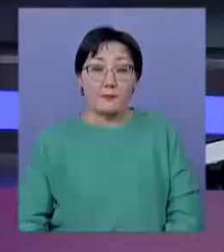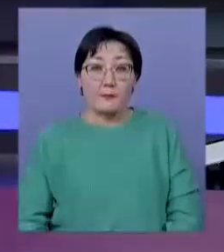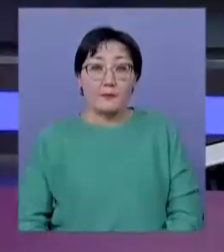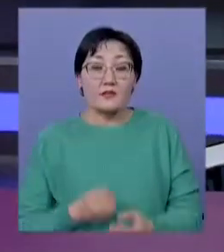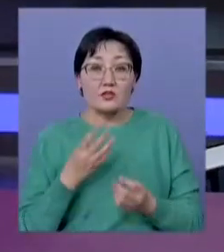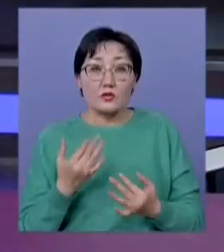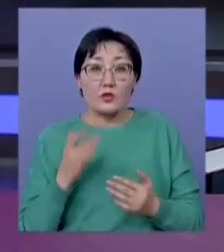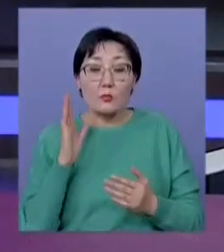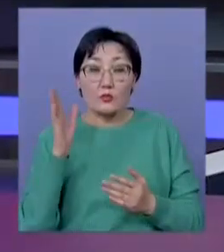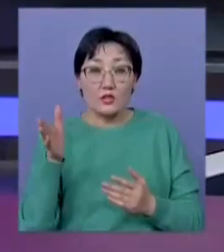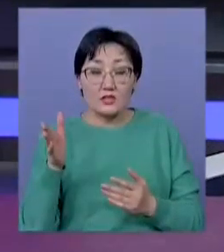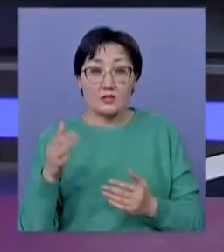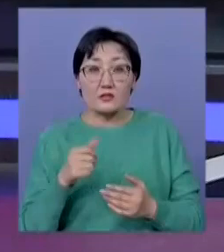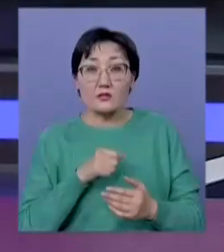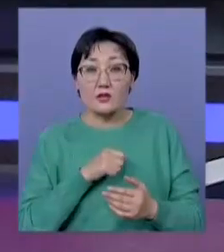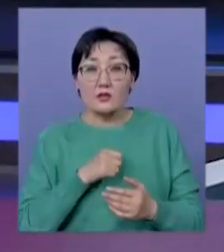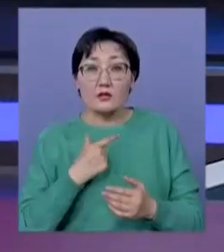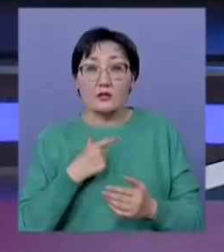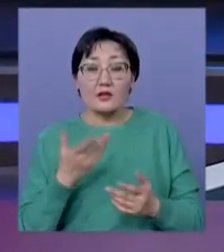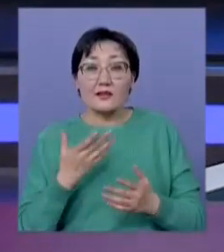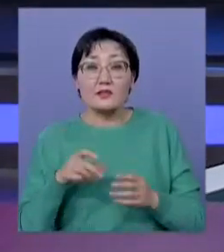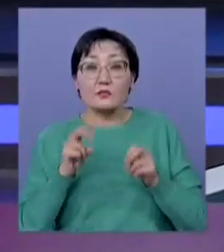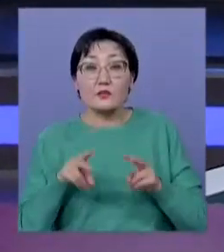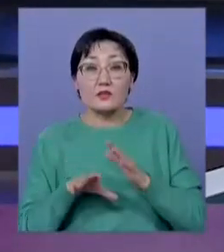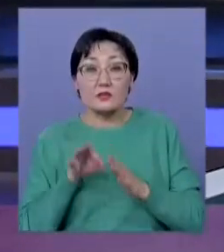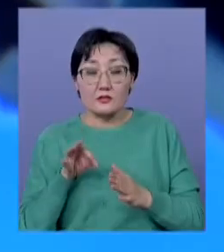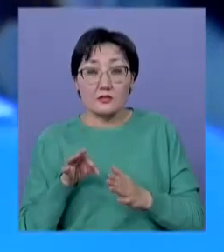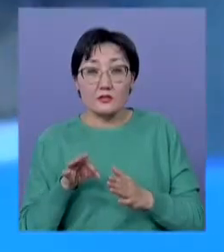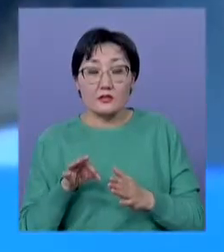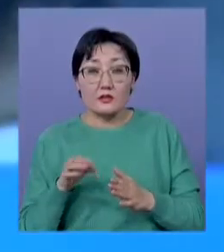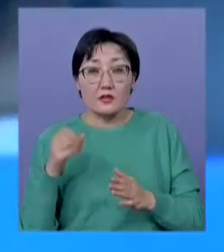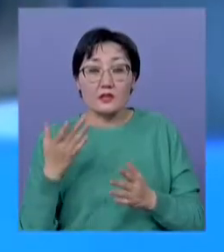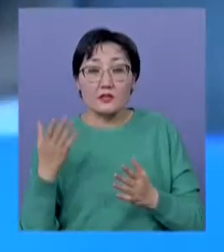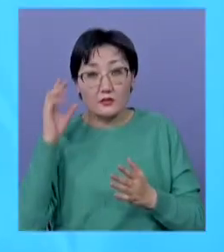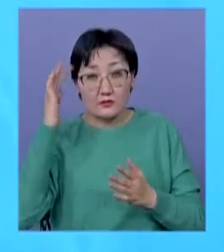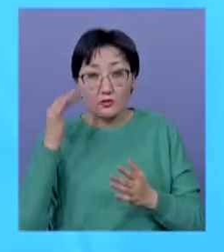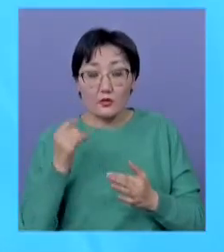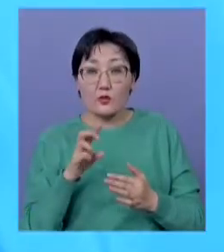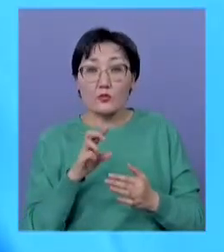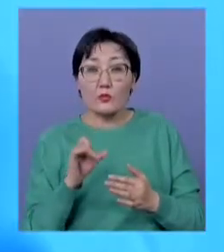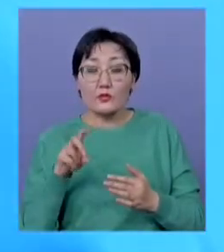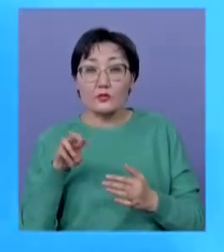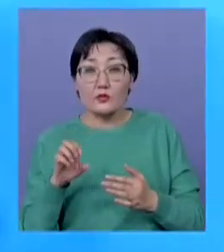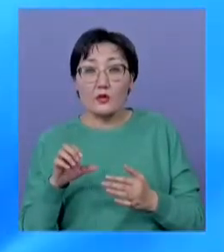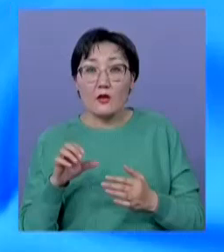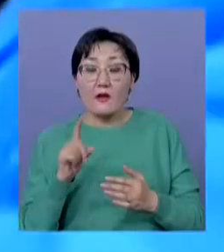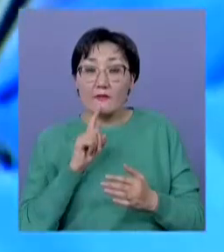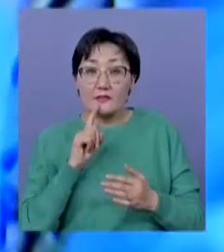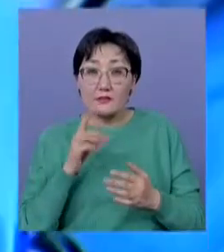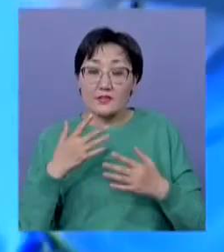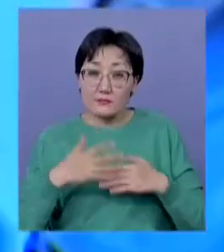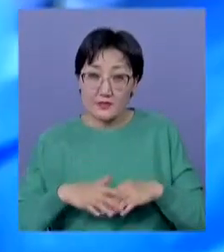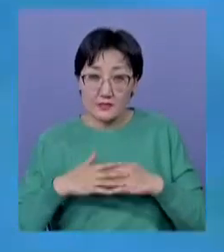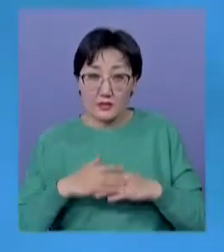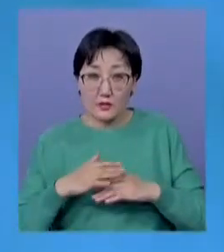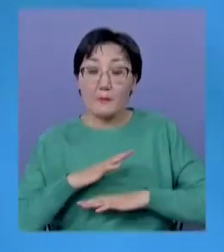Жақсы, енді болашақта өзіңді қай саладан көресің? Қандай арманың бар? Қазіргі ұлттық бірыңғай тестілеуде өзім